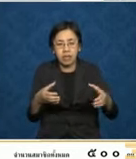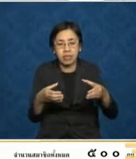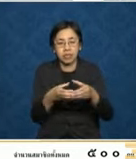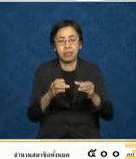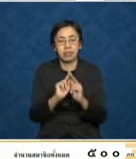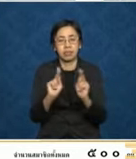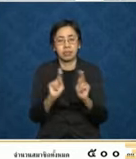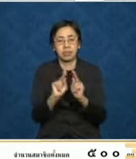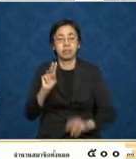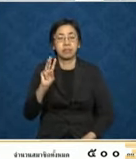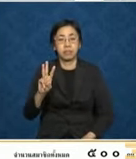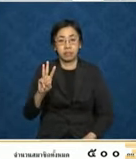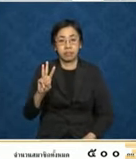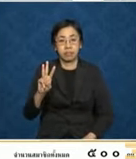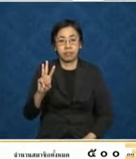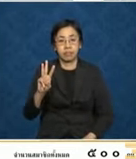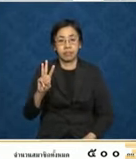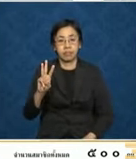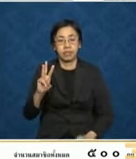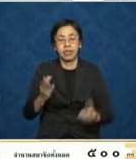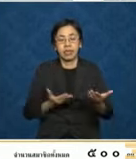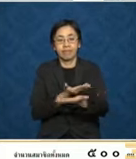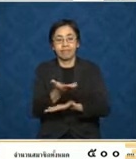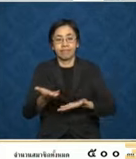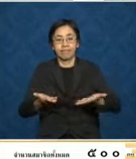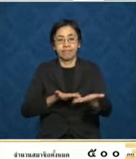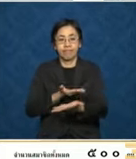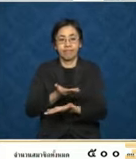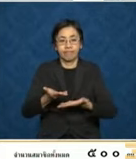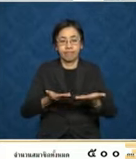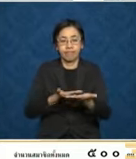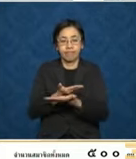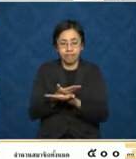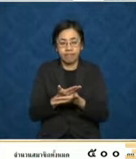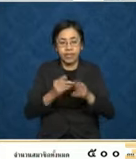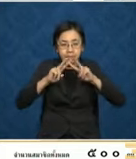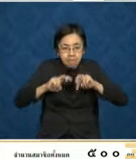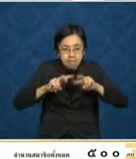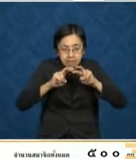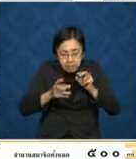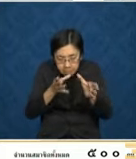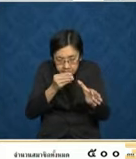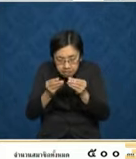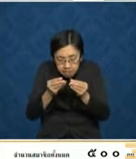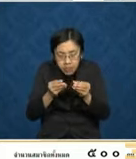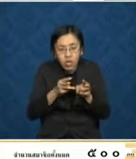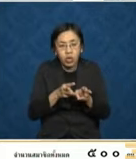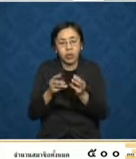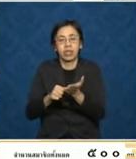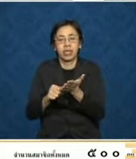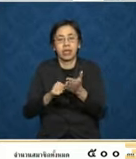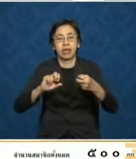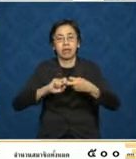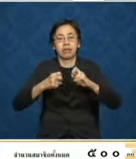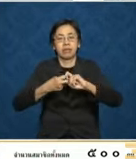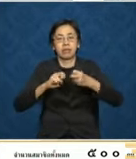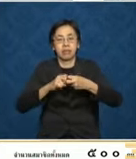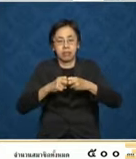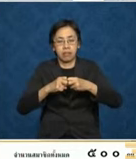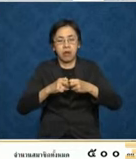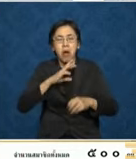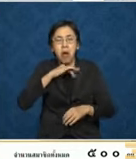การวิสามัญพิจารณาศึกษาแนวทางแก้ไขปัญหาเรื่องการบริ